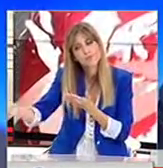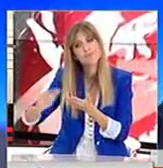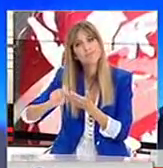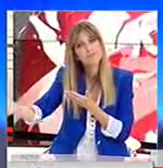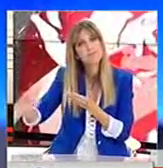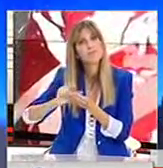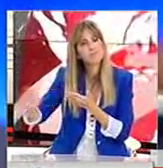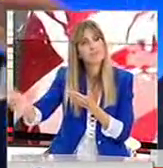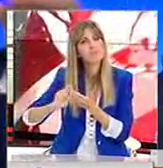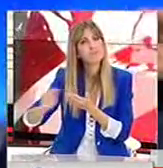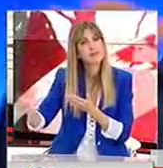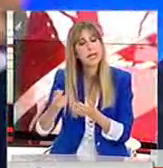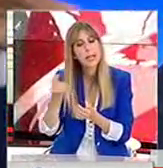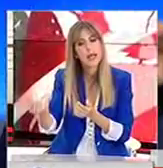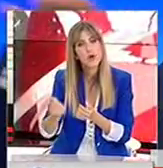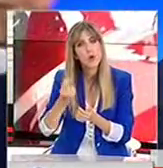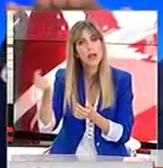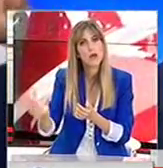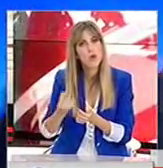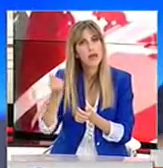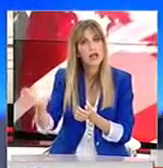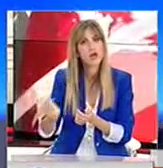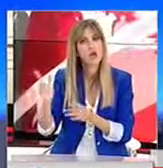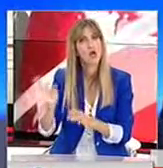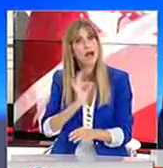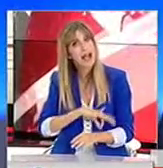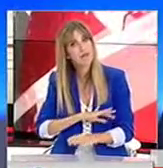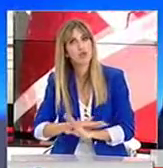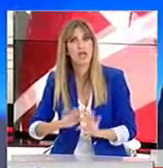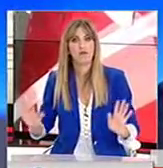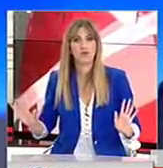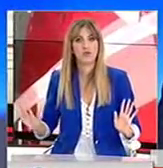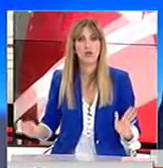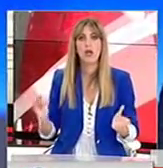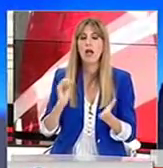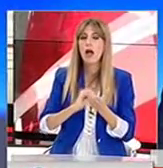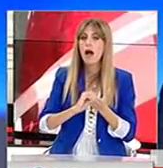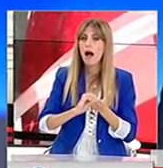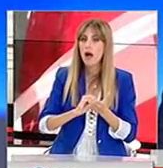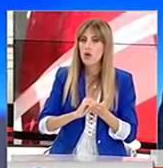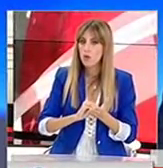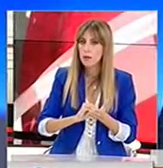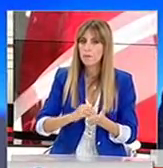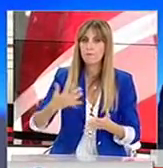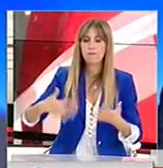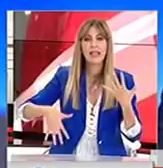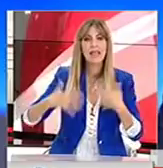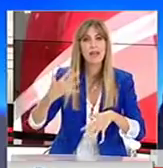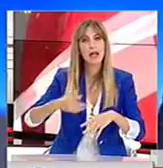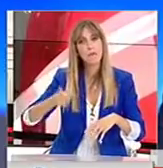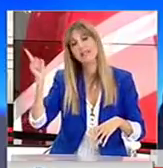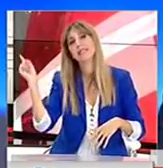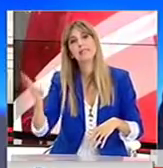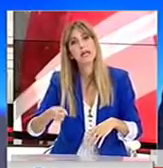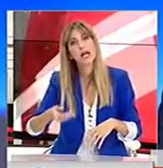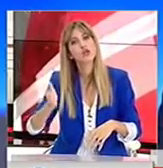μεσοπρόθεσμα τουλάχιστον, έχουμε αυτό το ceiling, αυτό το πλαφόν του 15% των ακαθάριστων χρηματοδοτικών